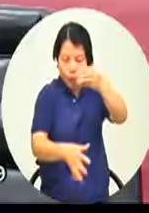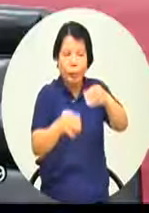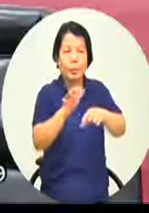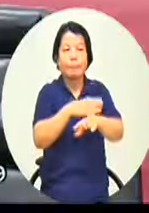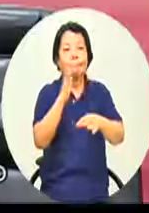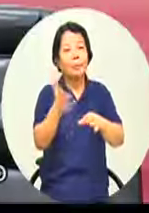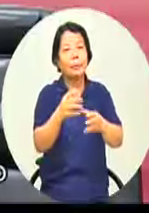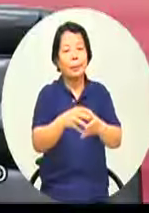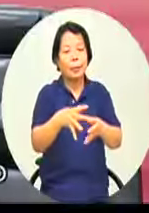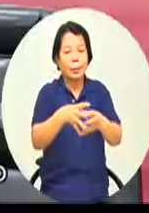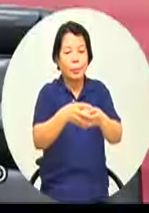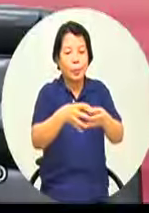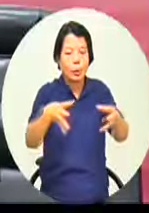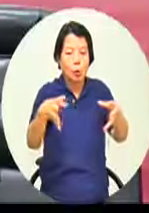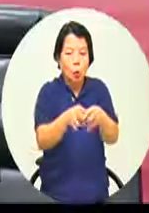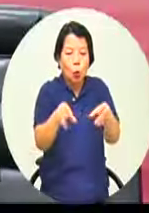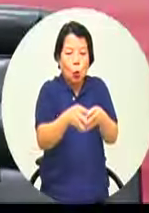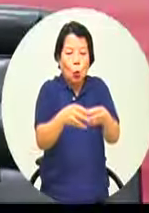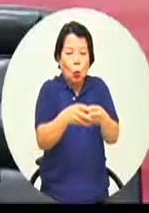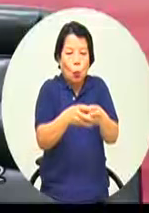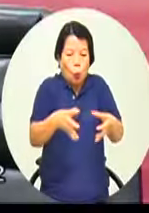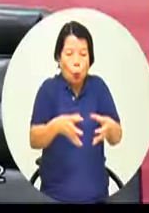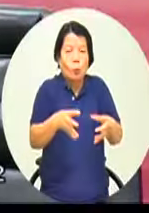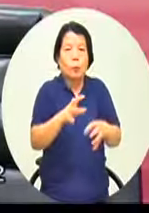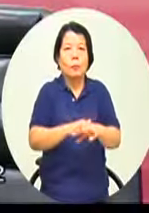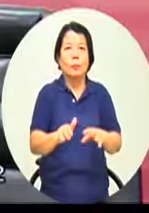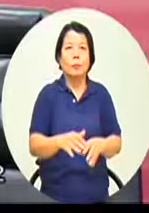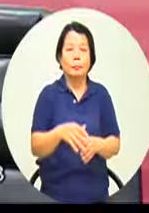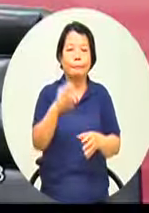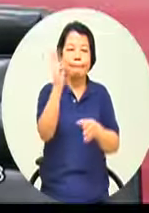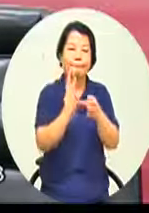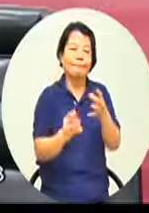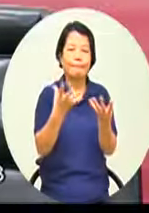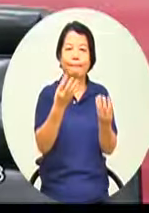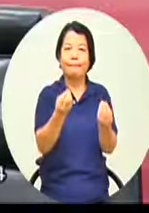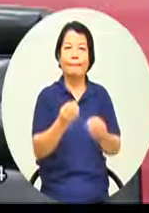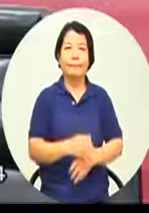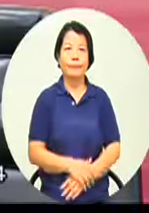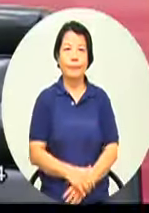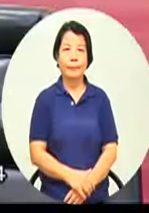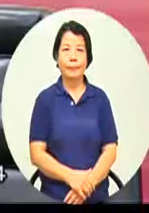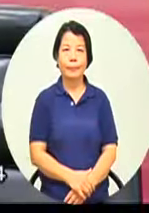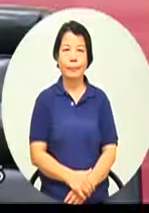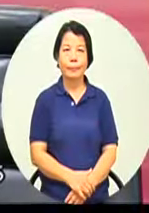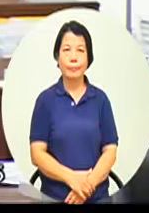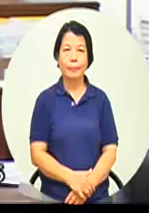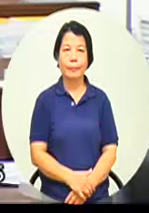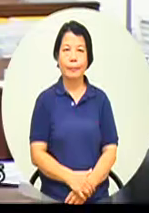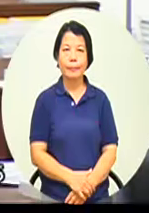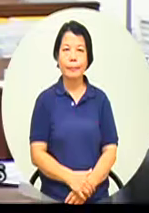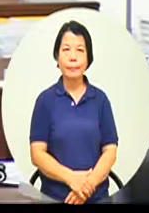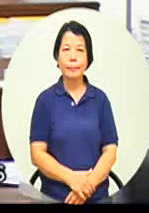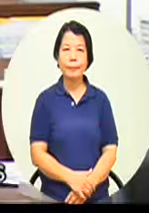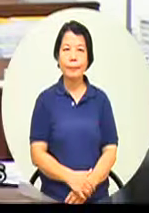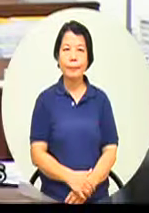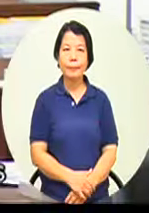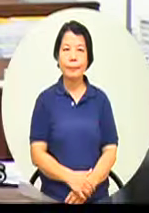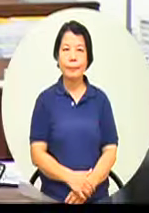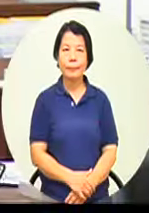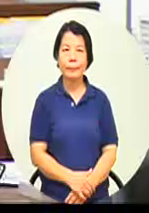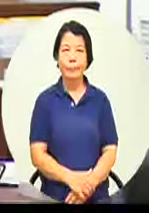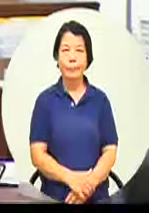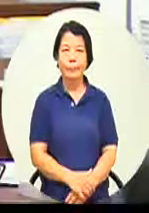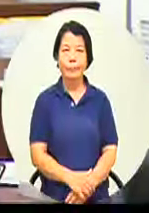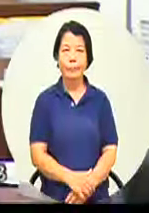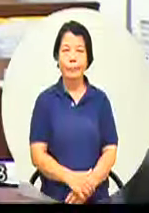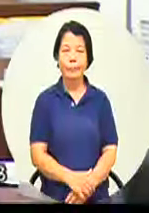那刺了洞，我这个水好，我 再给它刺一洞。刺